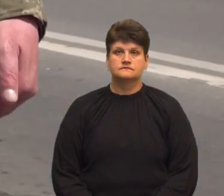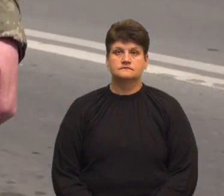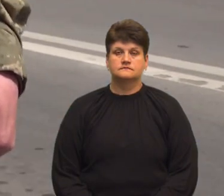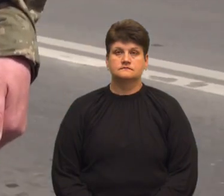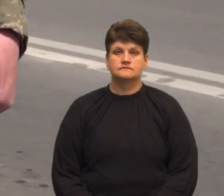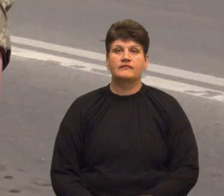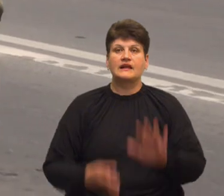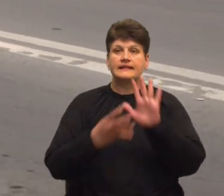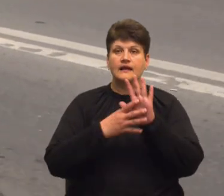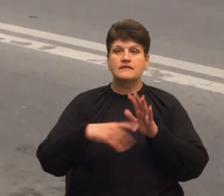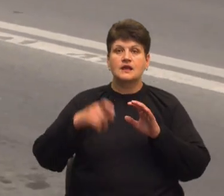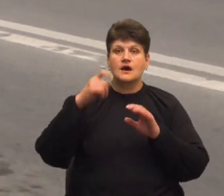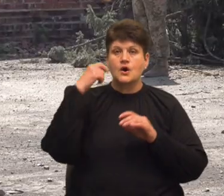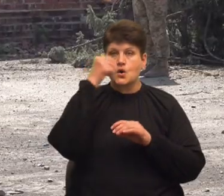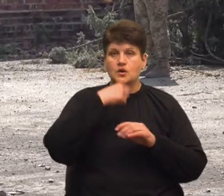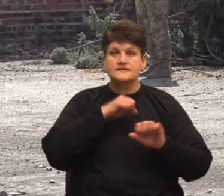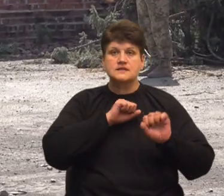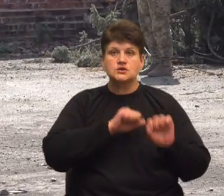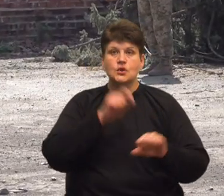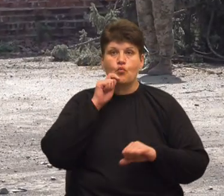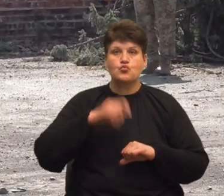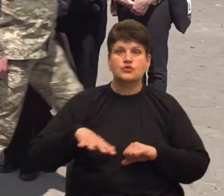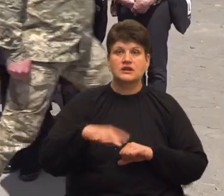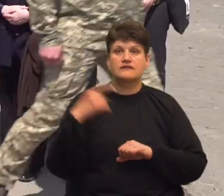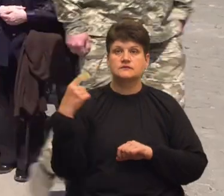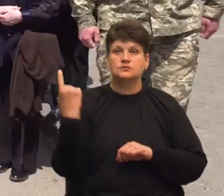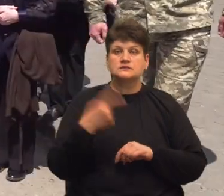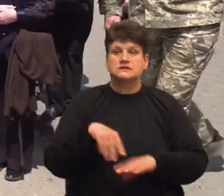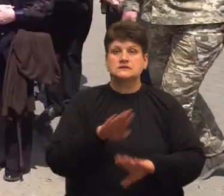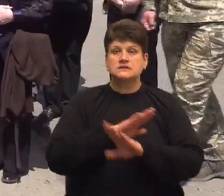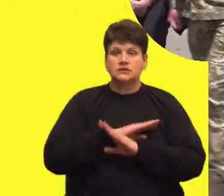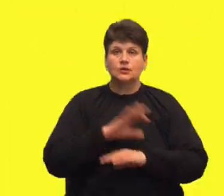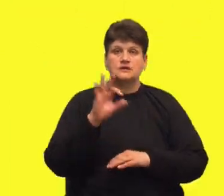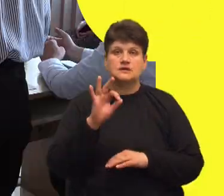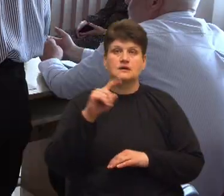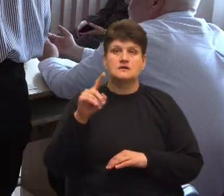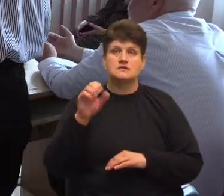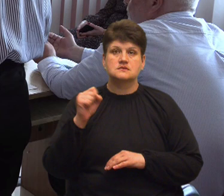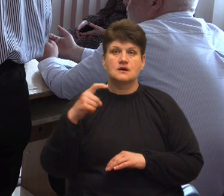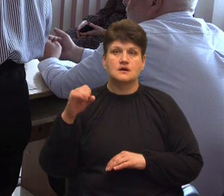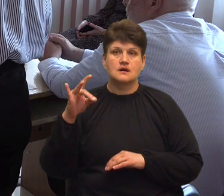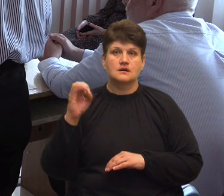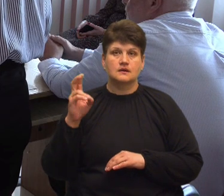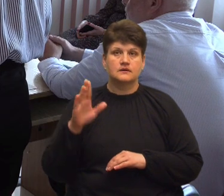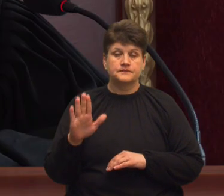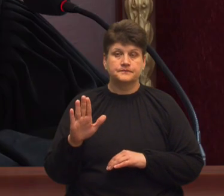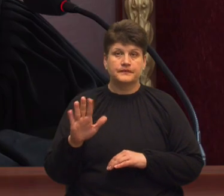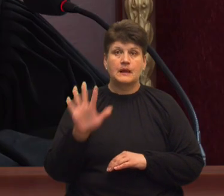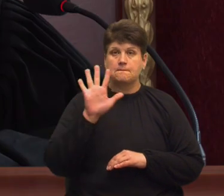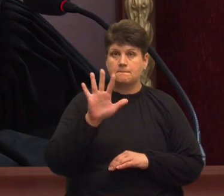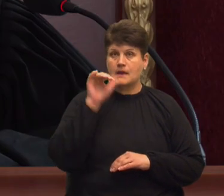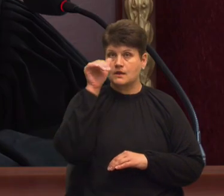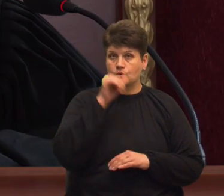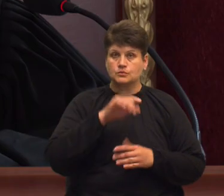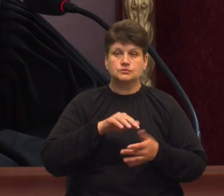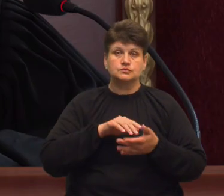9 років захищав Україну на Харківщині загинув Олександр захарків 5 років тривають суди